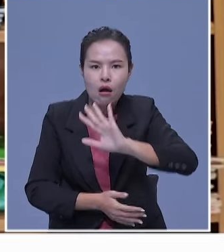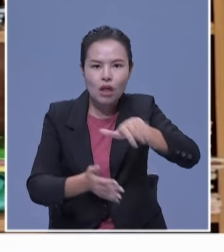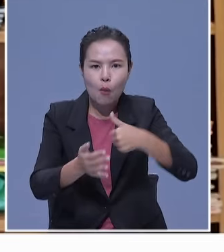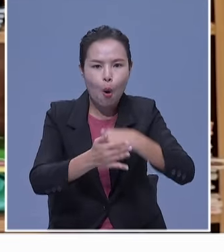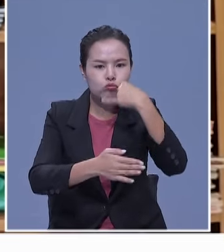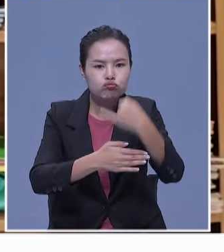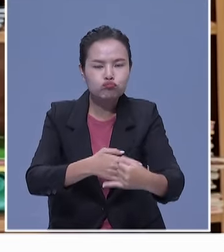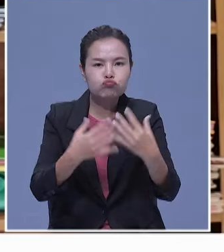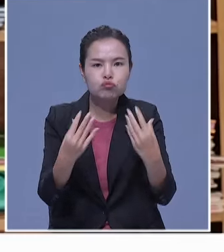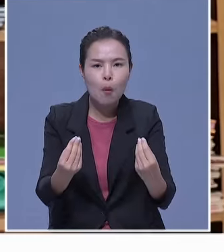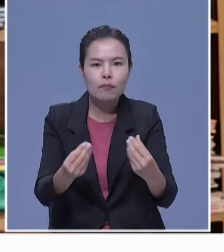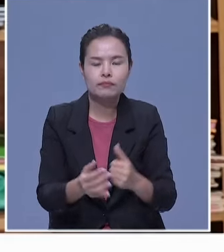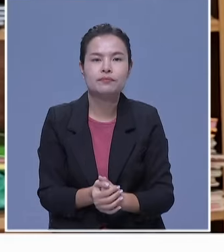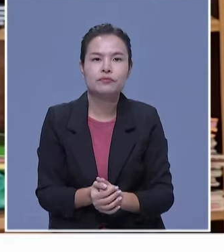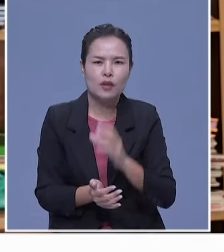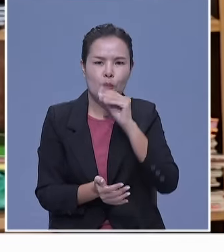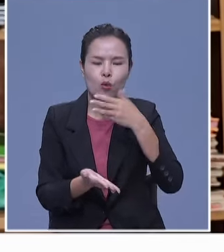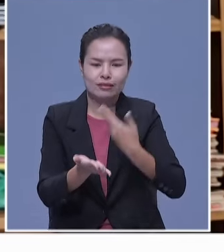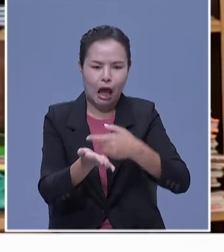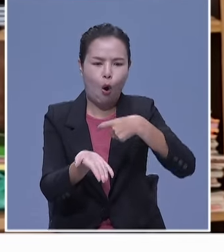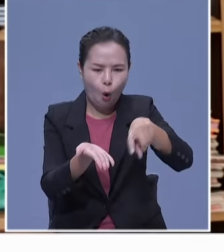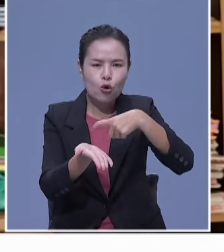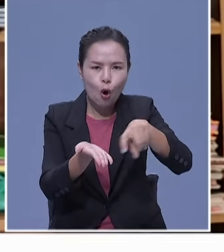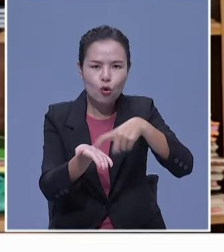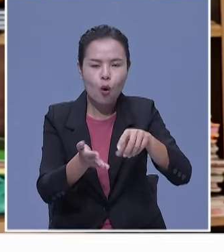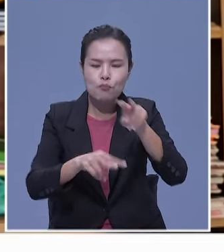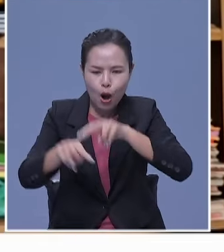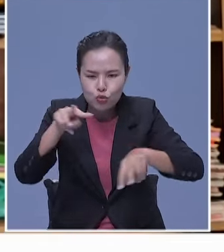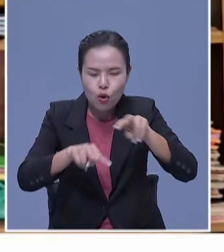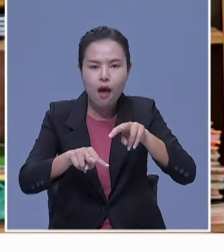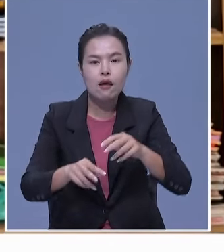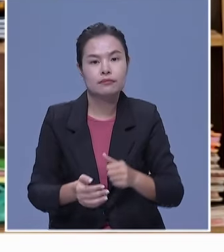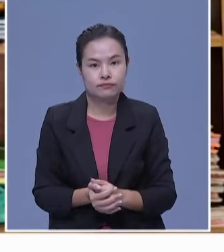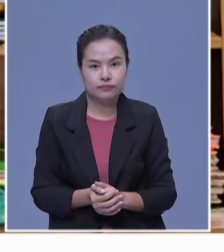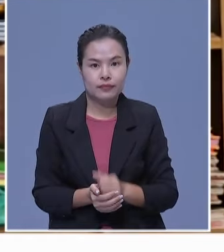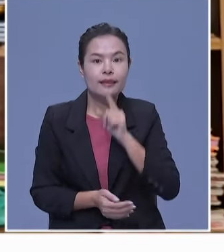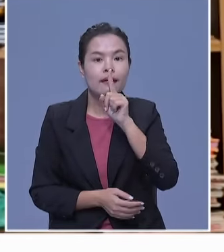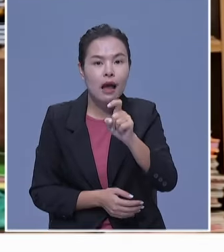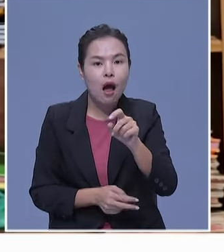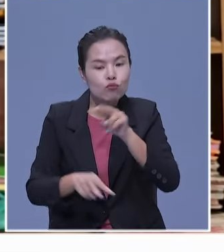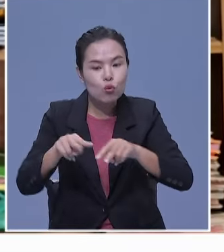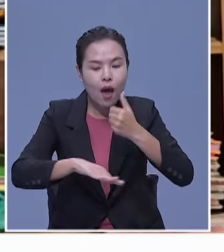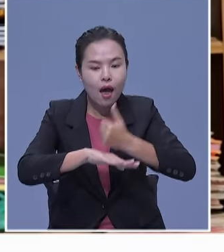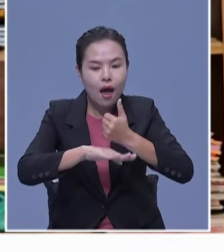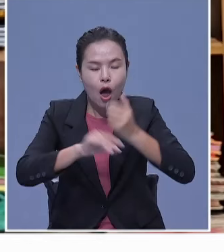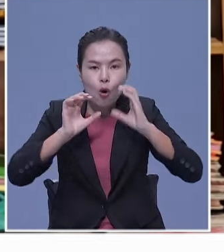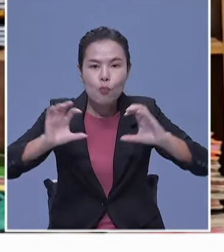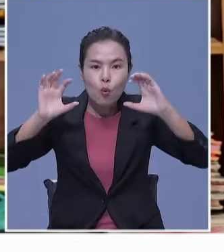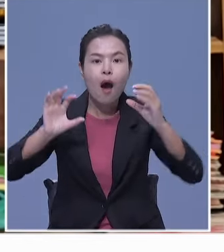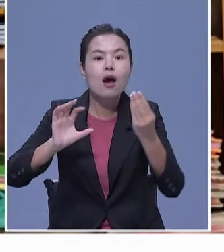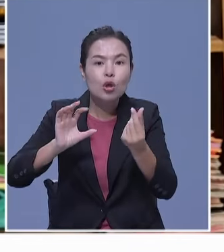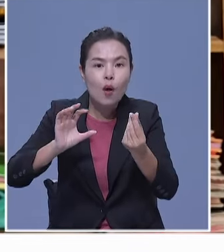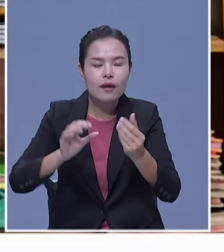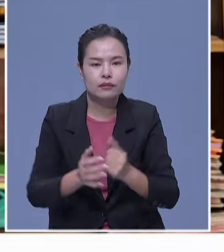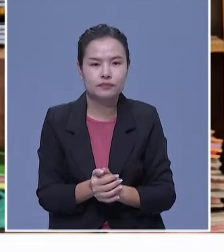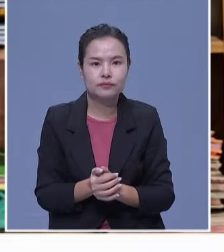หมดแล้วก็ขยันขยอบอกว่าโอนเงินมาก่อนจะได้ไปดูแลเขาพร้อมกับถามว่าจะดูแลผู้ว่าเท่าไหร่ทางผอ.ก็